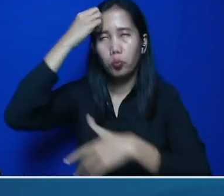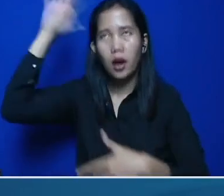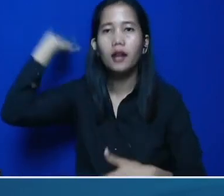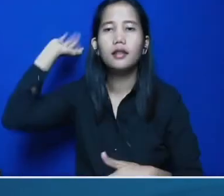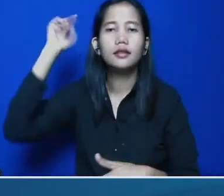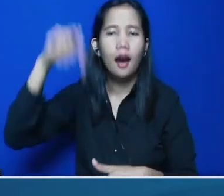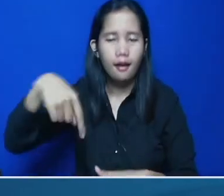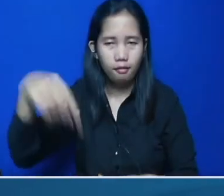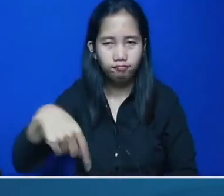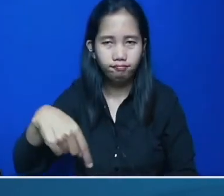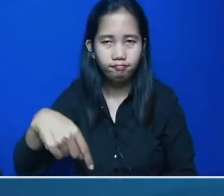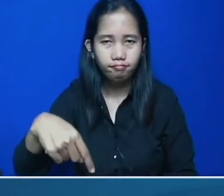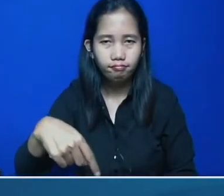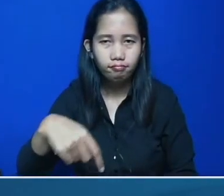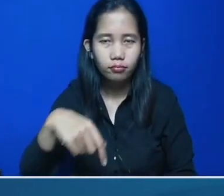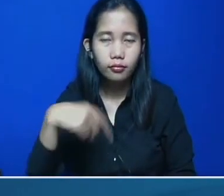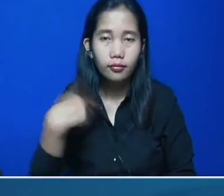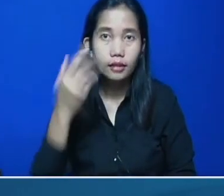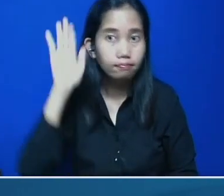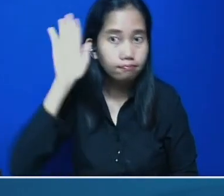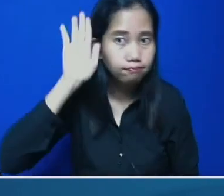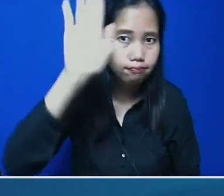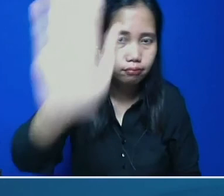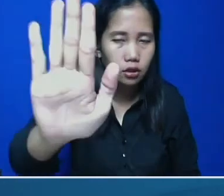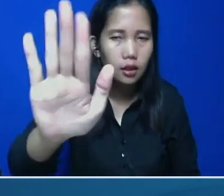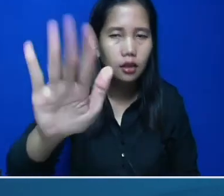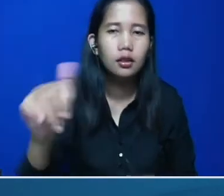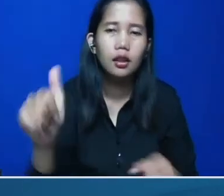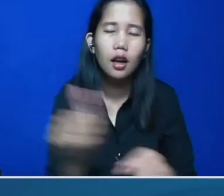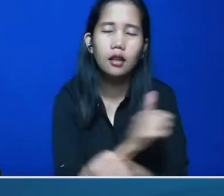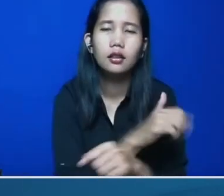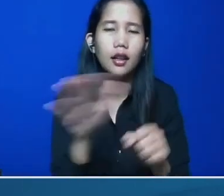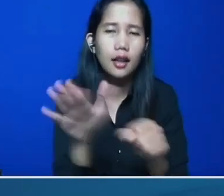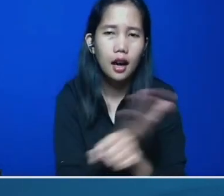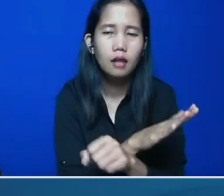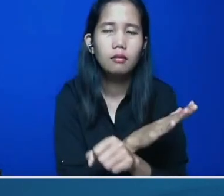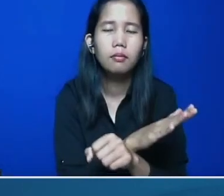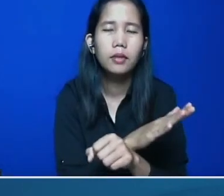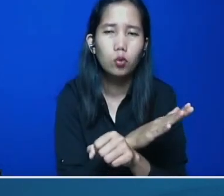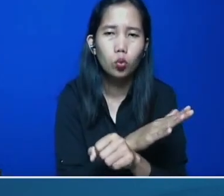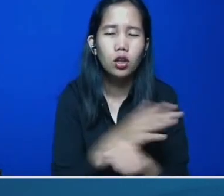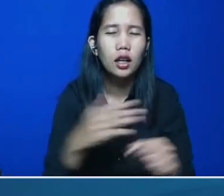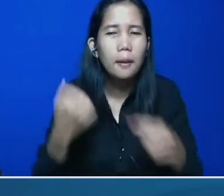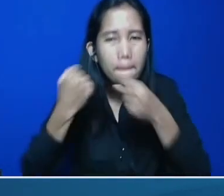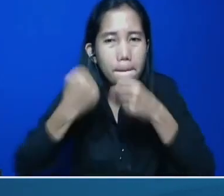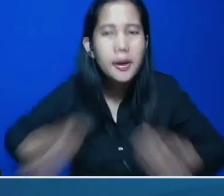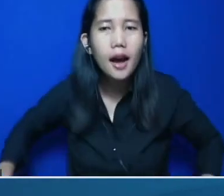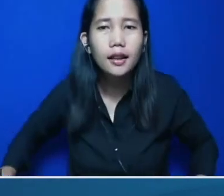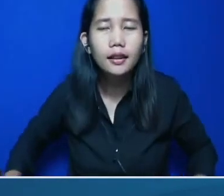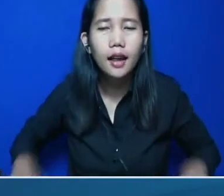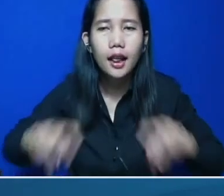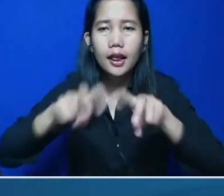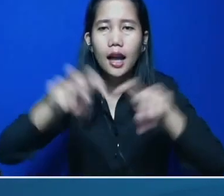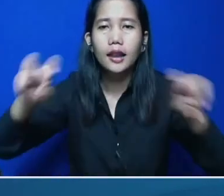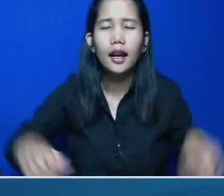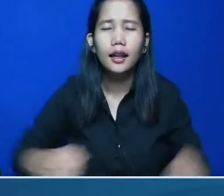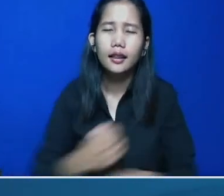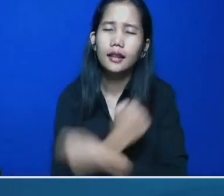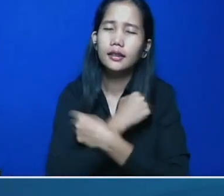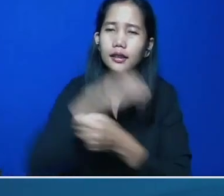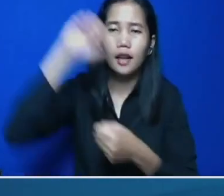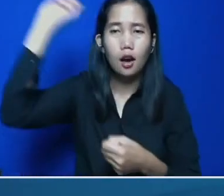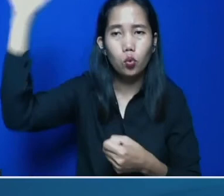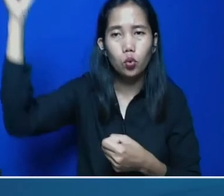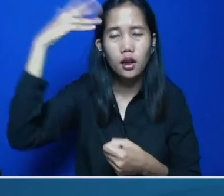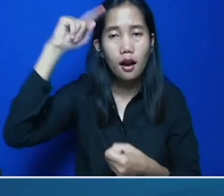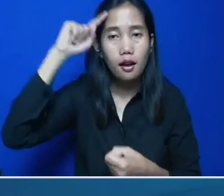kasih karunia Allah supaya kita terima rahmat dan kasih karunianya supaya kita mendapat